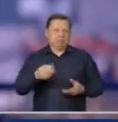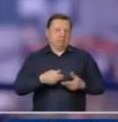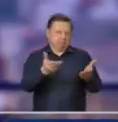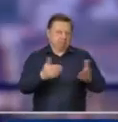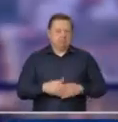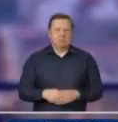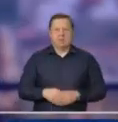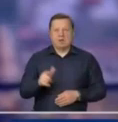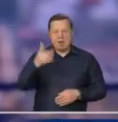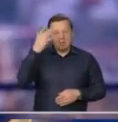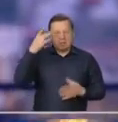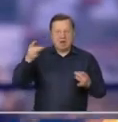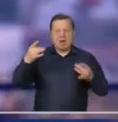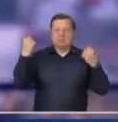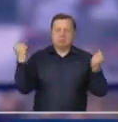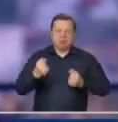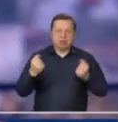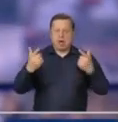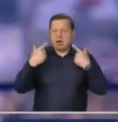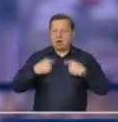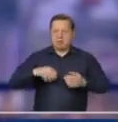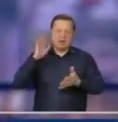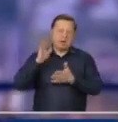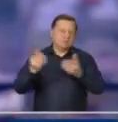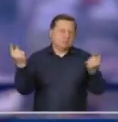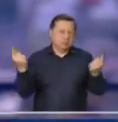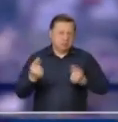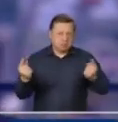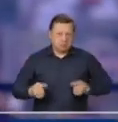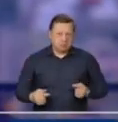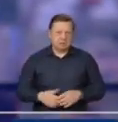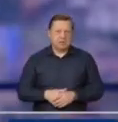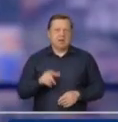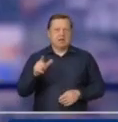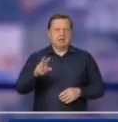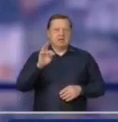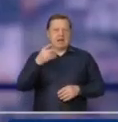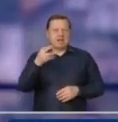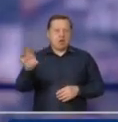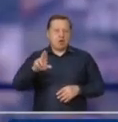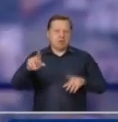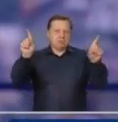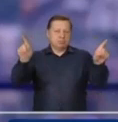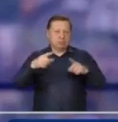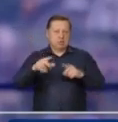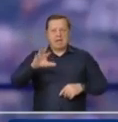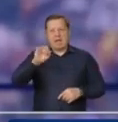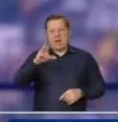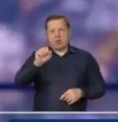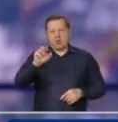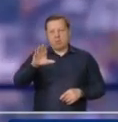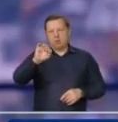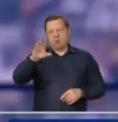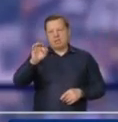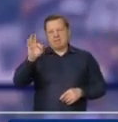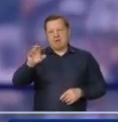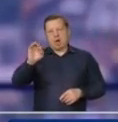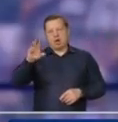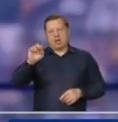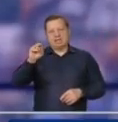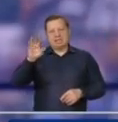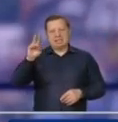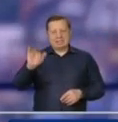Nieprzeciętny talent, nietuzinkowa osobowość, ale przede wszystkim kontratenor o światowej sławie. Jakub Józef Orliński wraz z pianistą Michałem